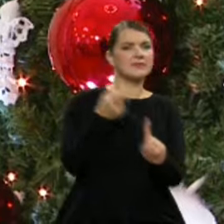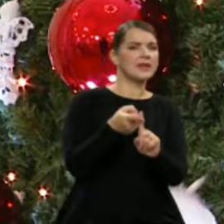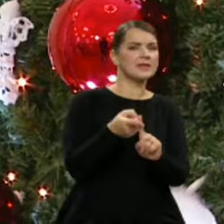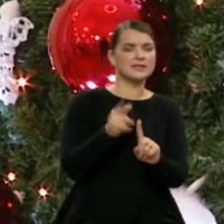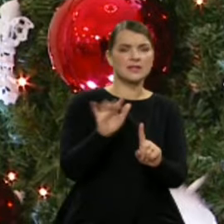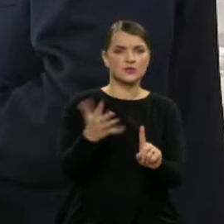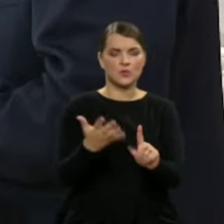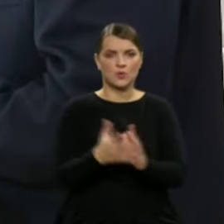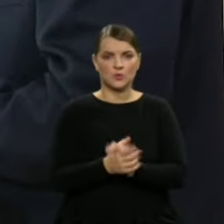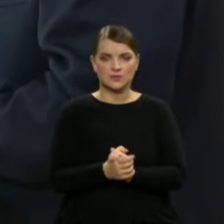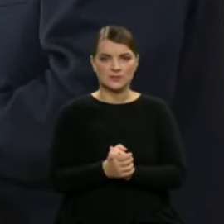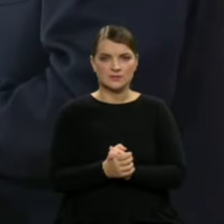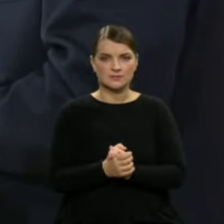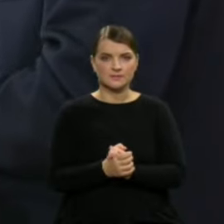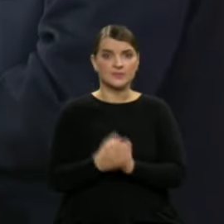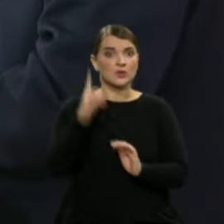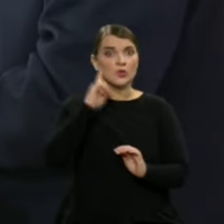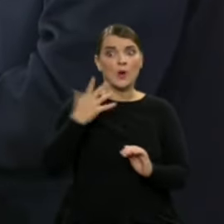ko prasmė.